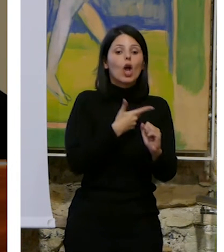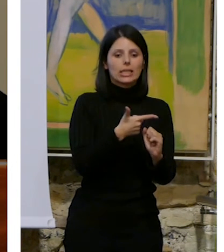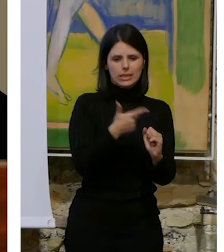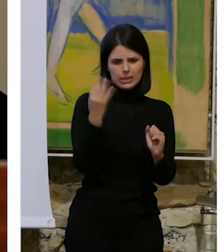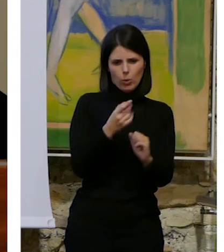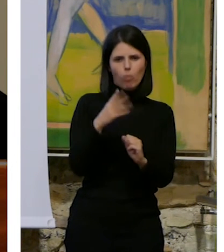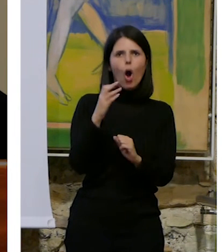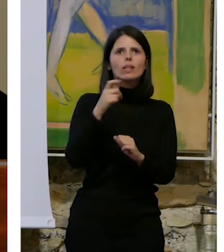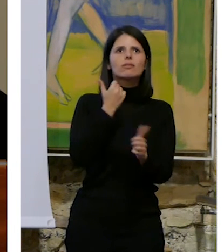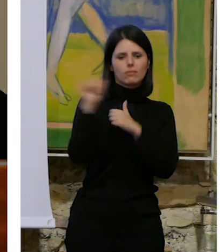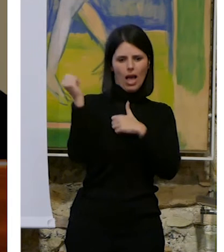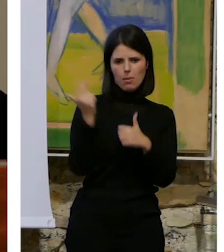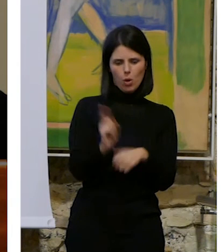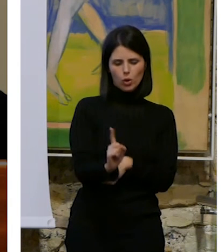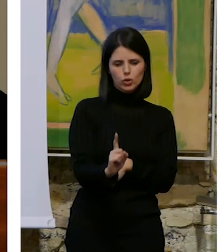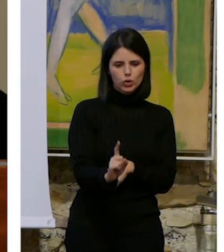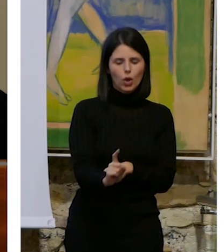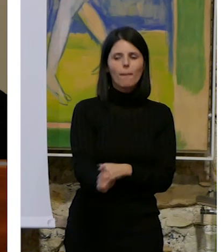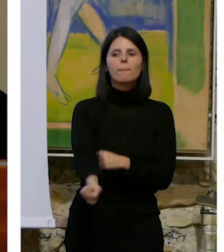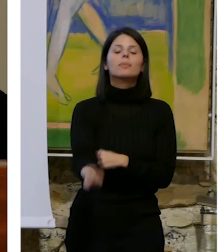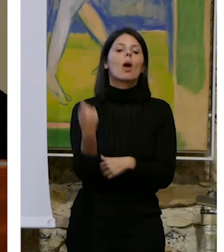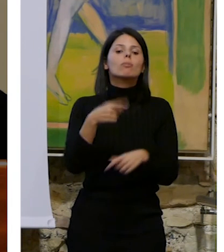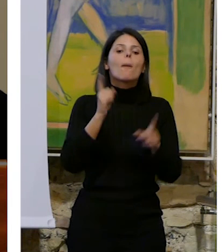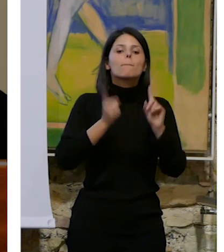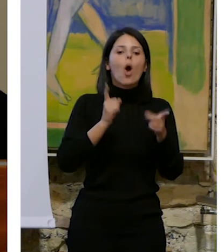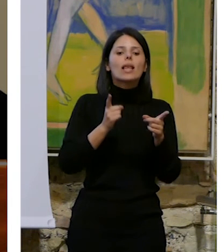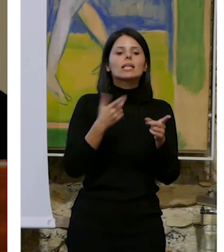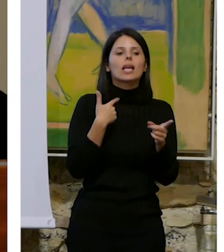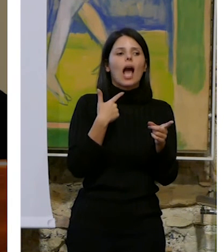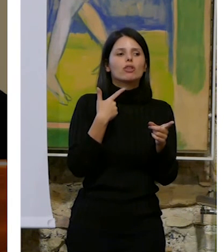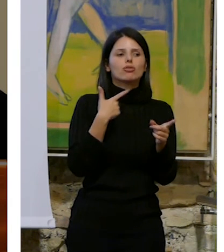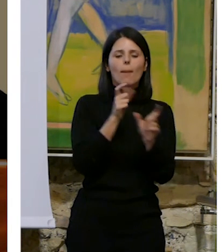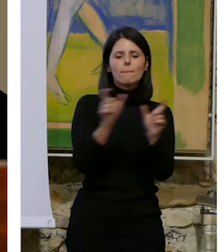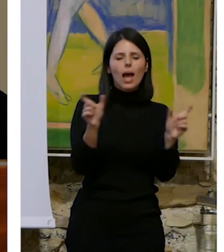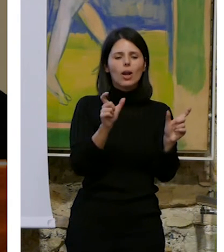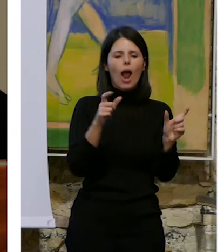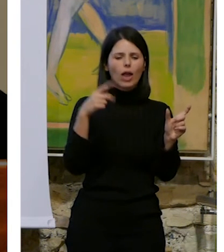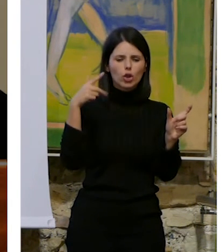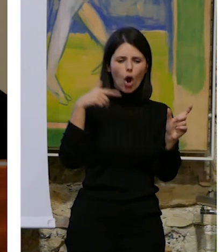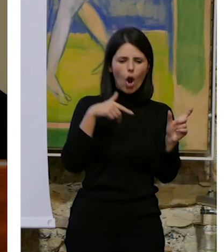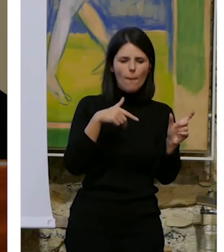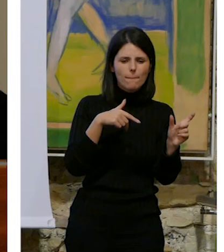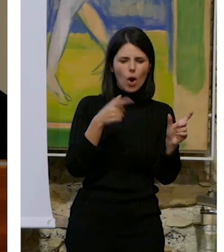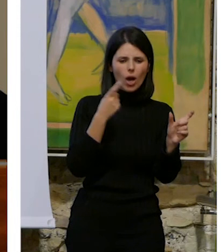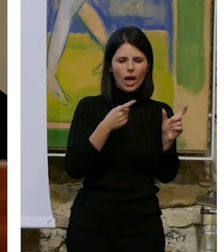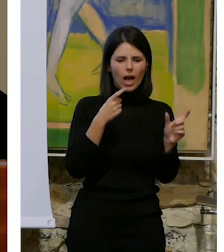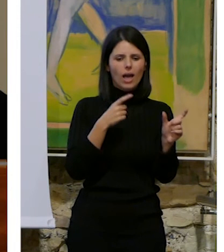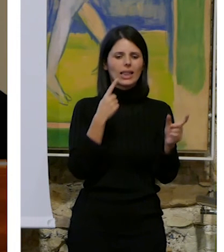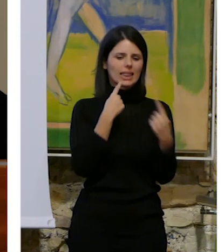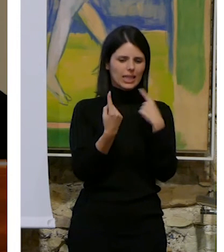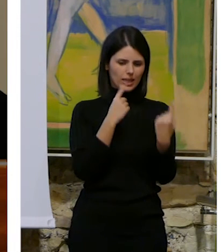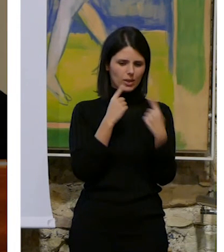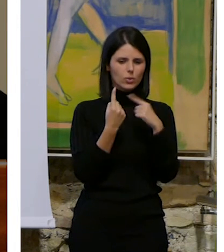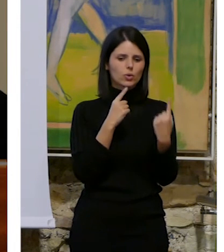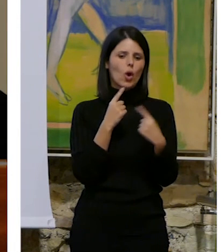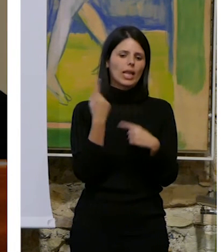era tutta la sua retorica politica era barologa, ma con una certa anche ammirazione.